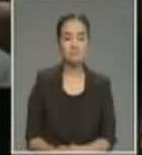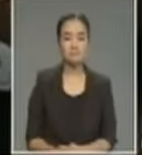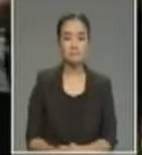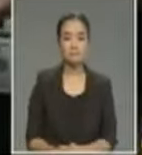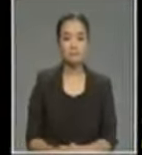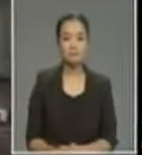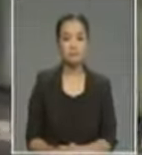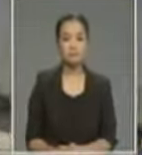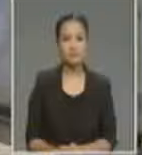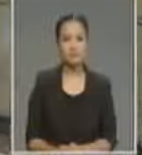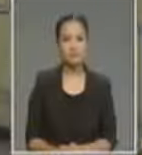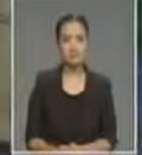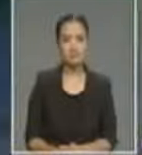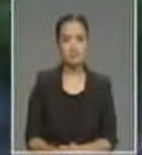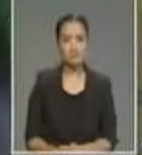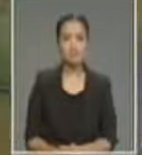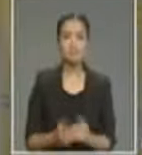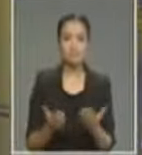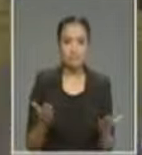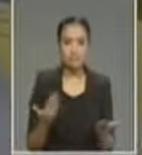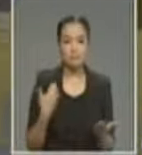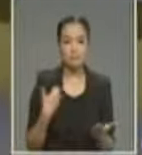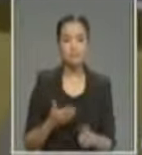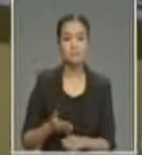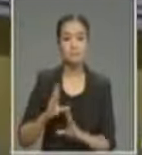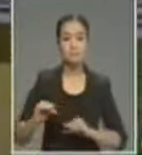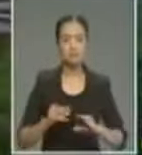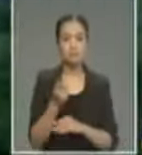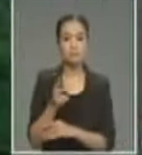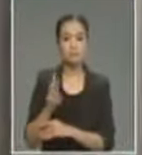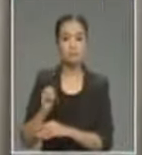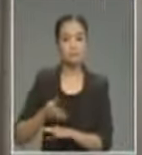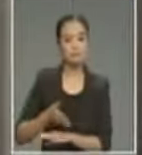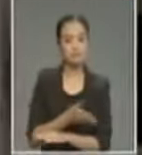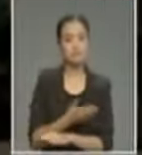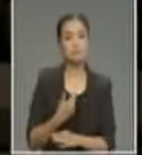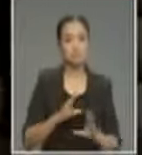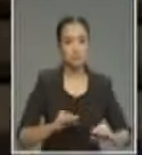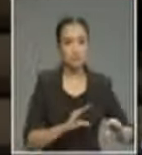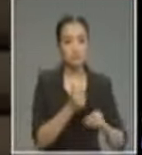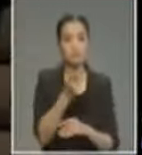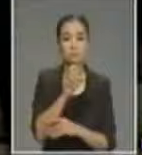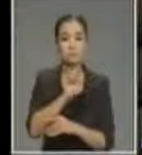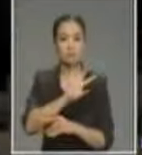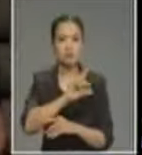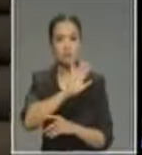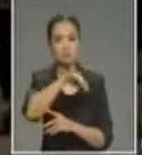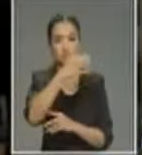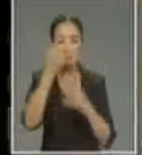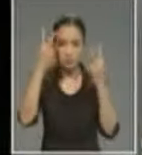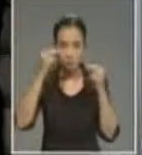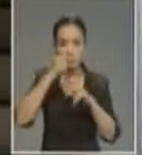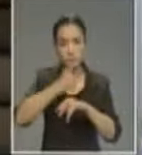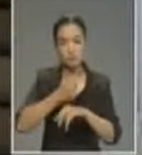ดีครับ อย่างไรก็ตามนะคะก่อนการประชุมคณะรัฐมนตรีมีการประชุมคสช.ก่อนค่ะโดยมีนายกรัฐมนตรีและหัวหน้าคส